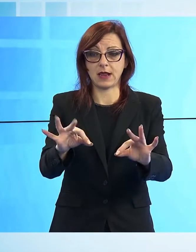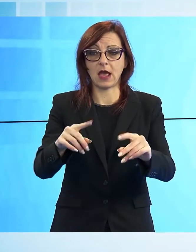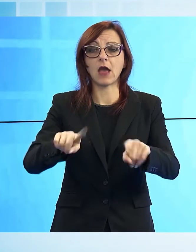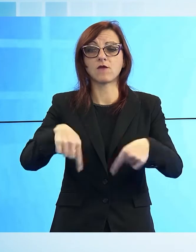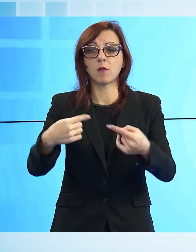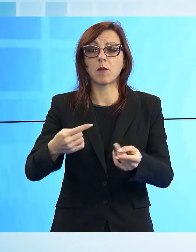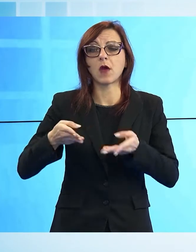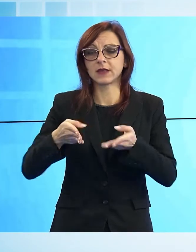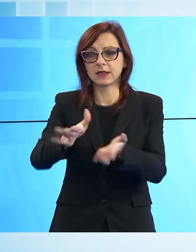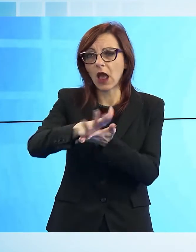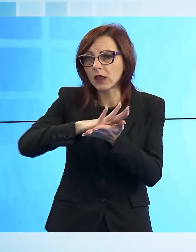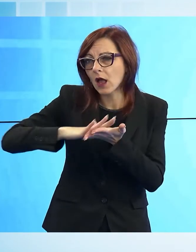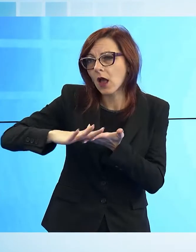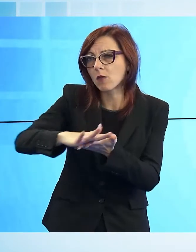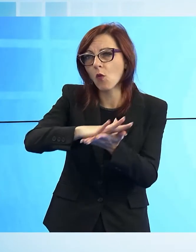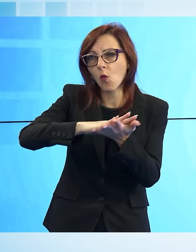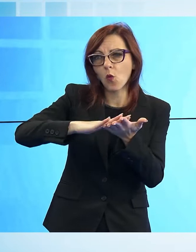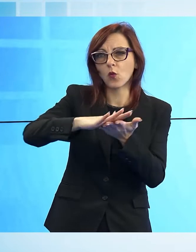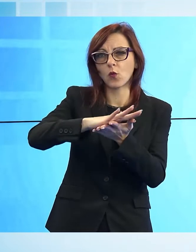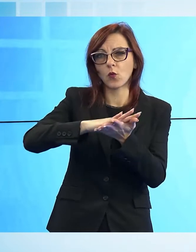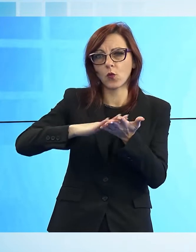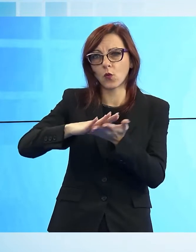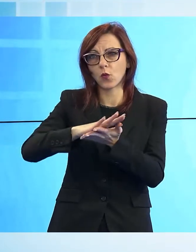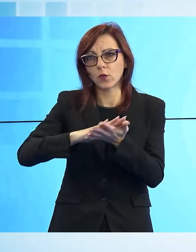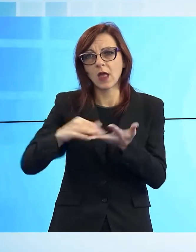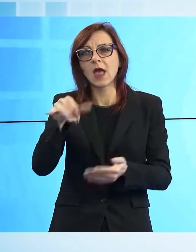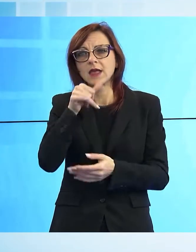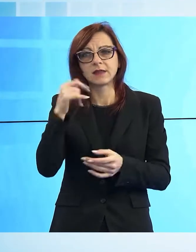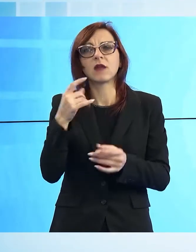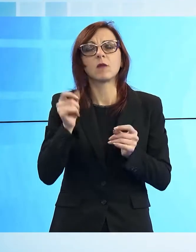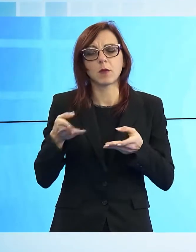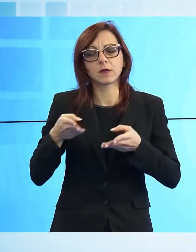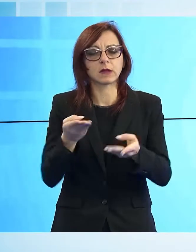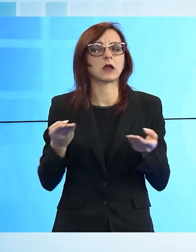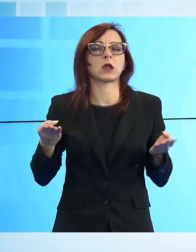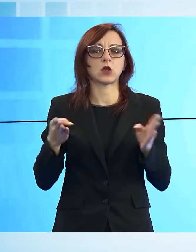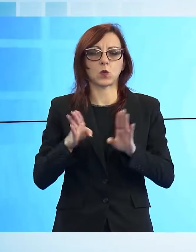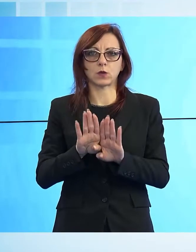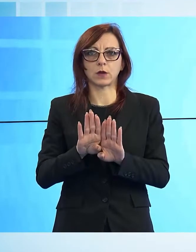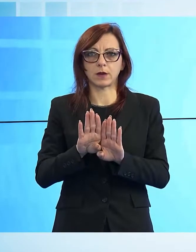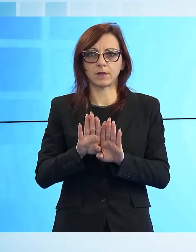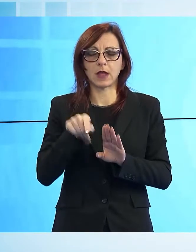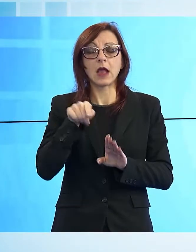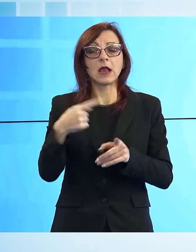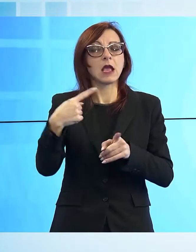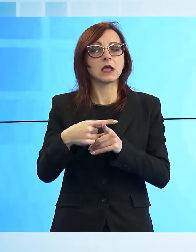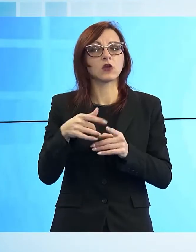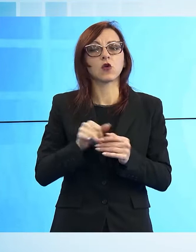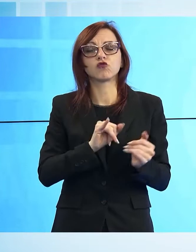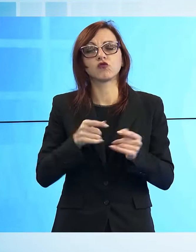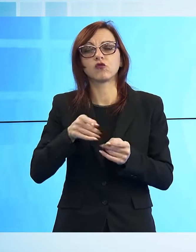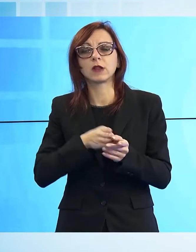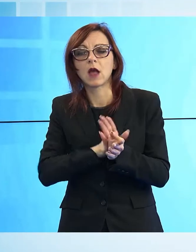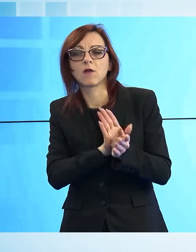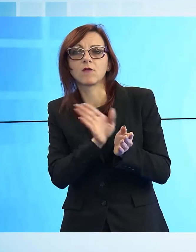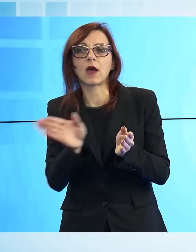sede stradale dai rottami e dalle due auto, si è reso necessario chiudere la strada. Un incrocio, quello all'uscita della variante Aurelia,